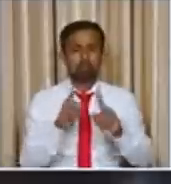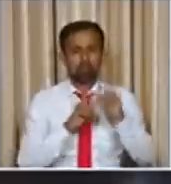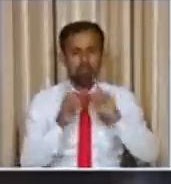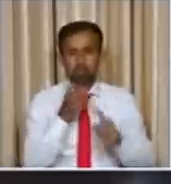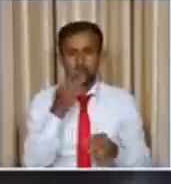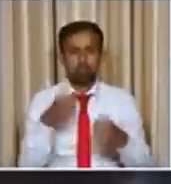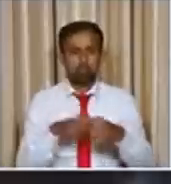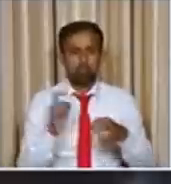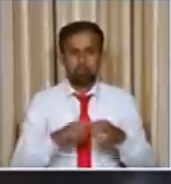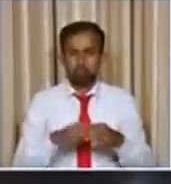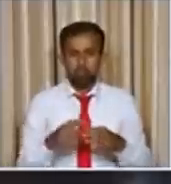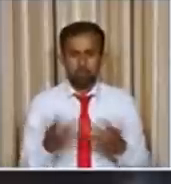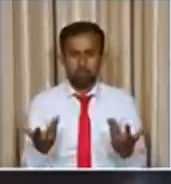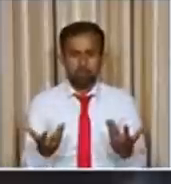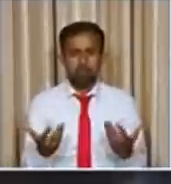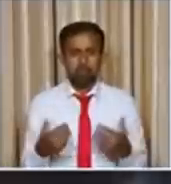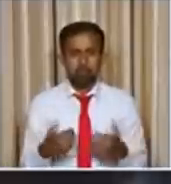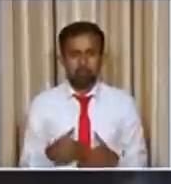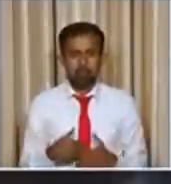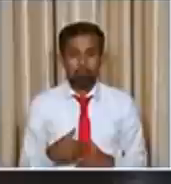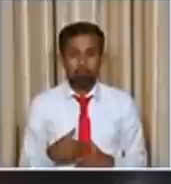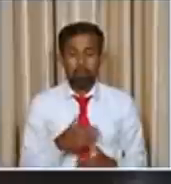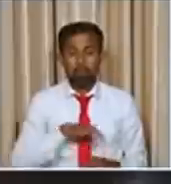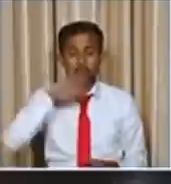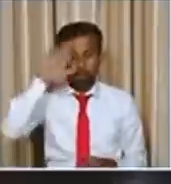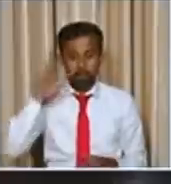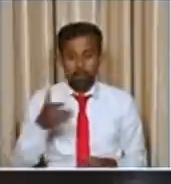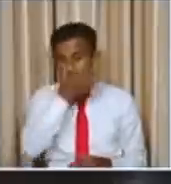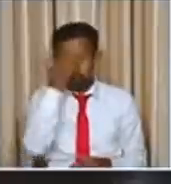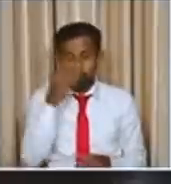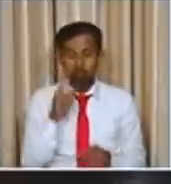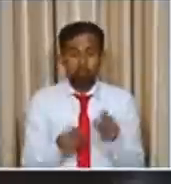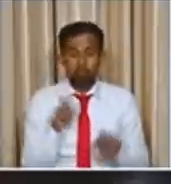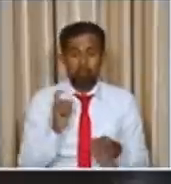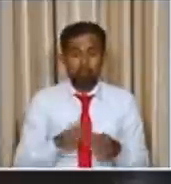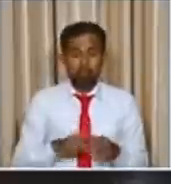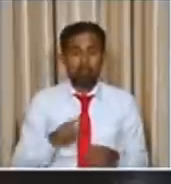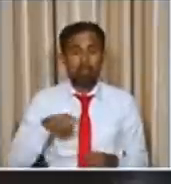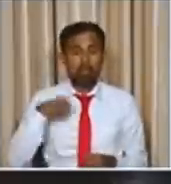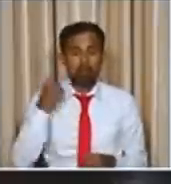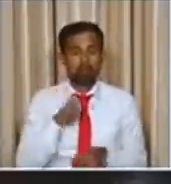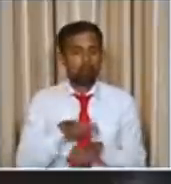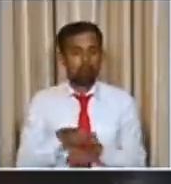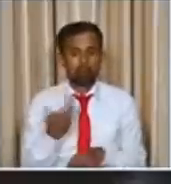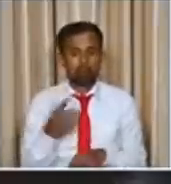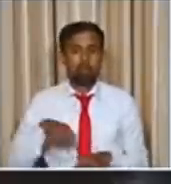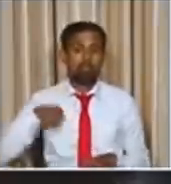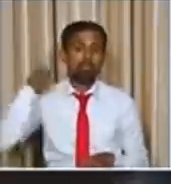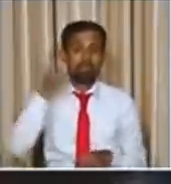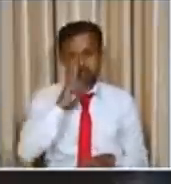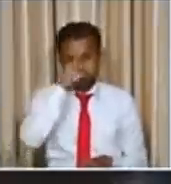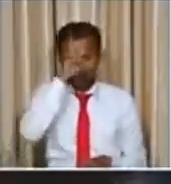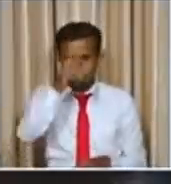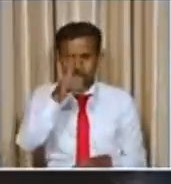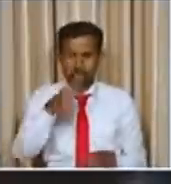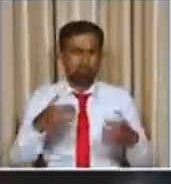போன பிரஷ்டையாக்கினே நமுத் மே மே கதுகரே தமிழ்ஜனே சம்பந்த பிரஷ் கதாக்கரணட்ட அப்படி இட இட விழா வேணத்தினி சார் லபன சுமார் தாகன தீன பிரஷ்டையாக்கின